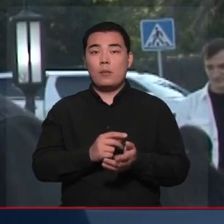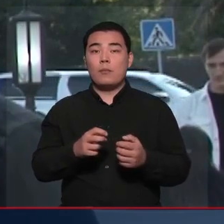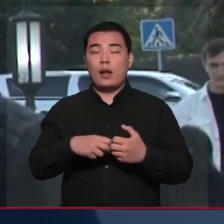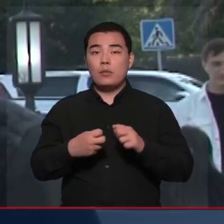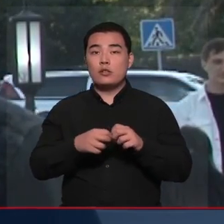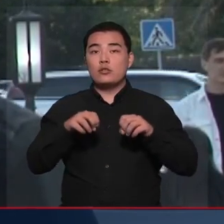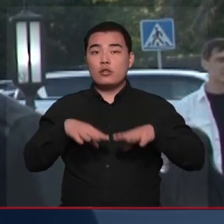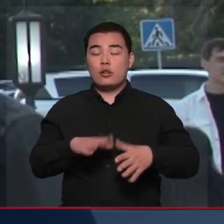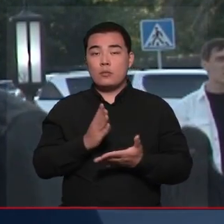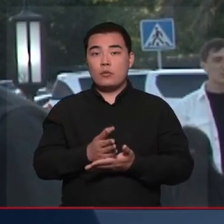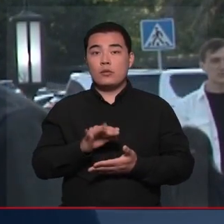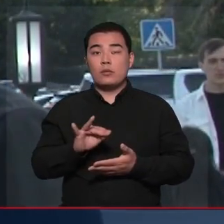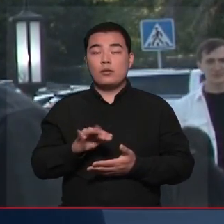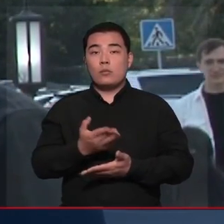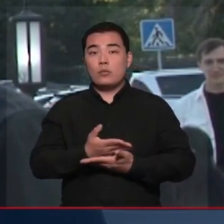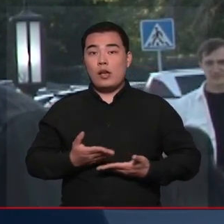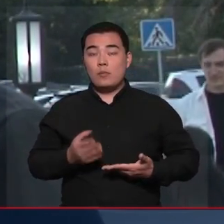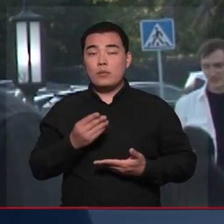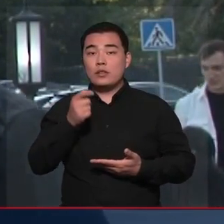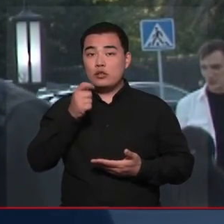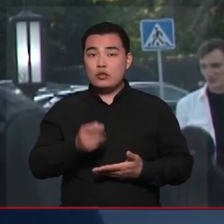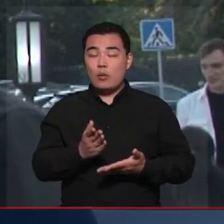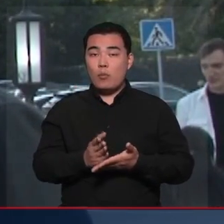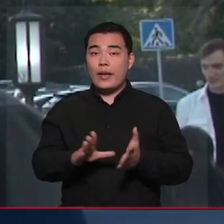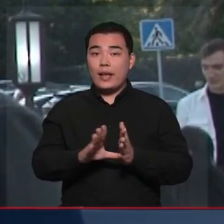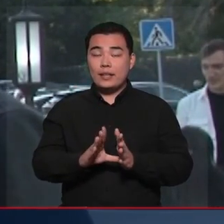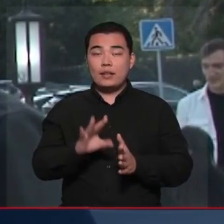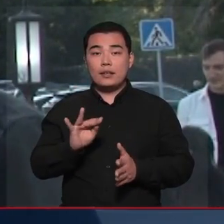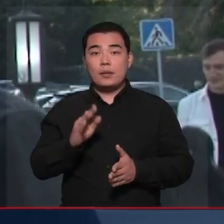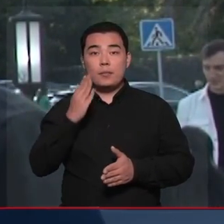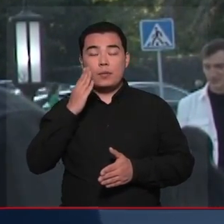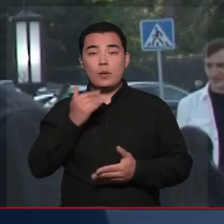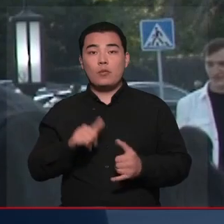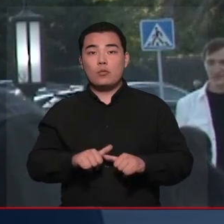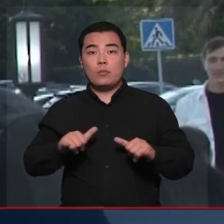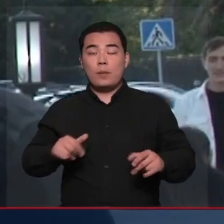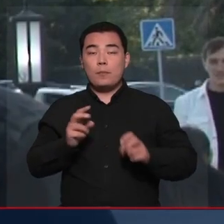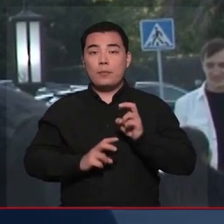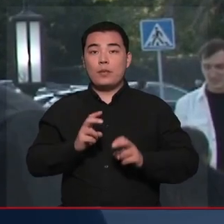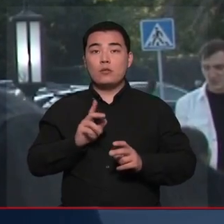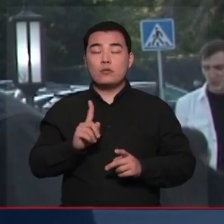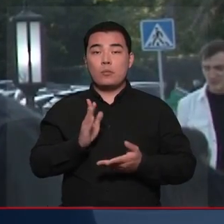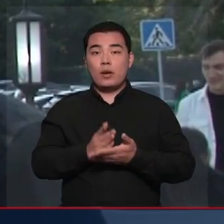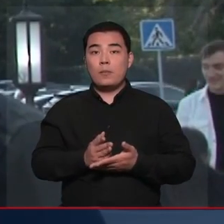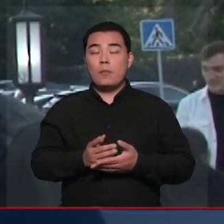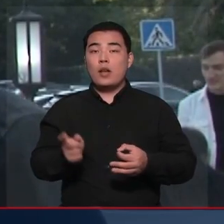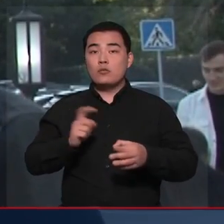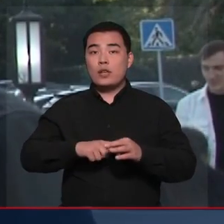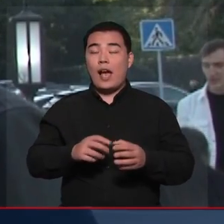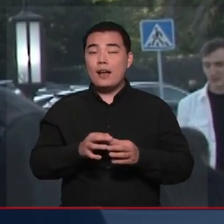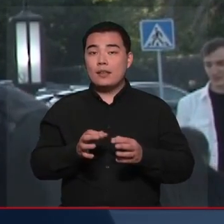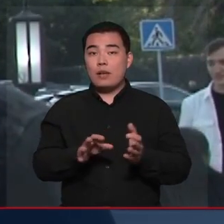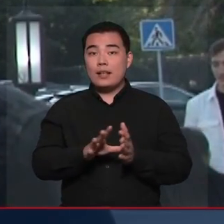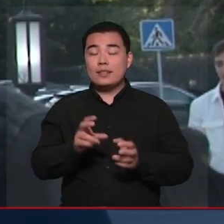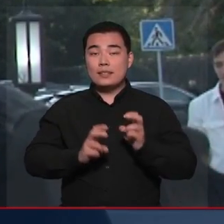проблему. То есть у нас снижатся тарифы на электроэнергию, у нас, например, более крупные предприятия, которые также будут подключаться к атомной